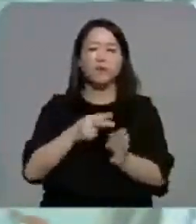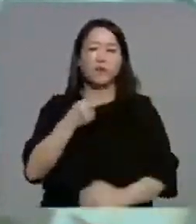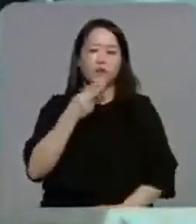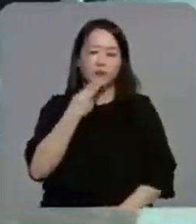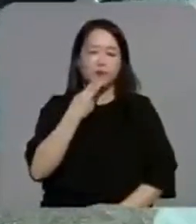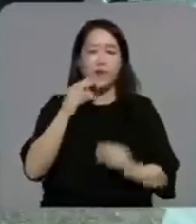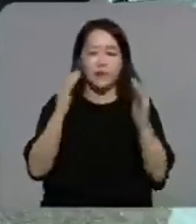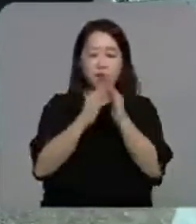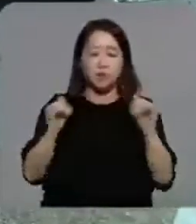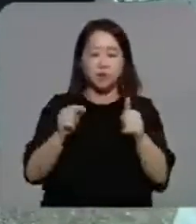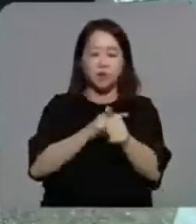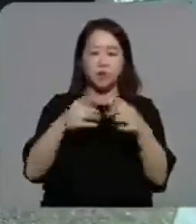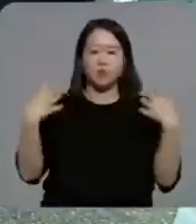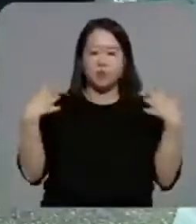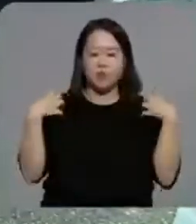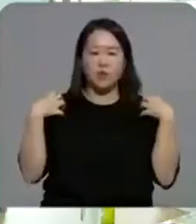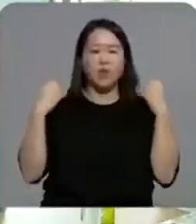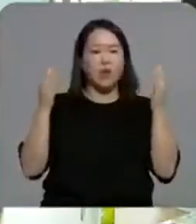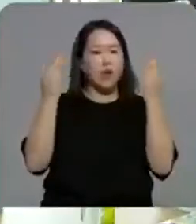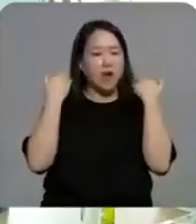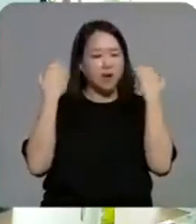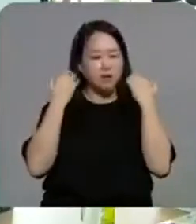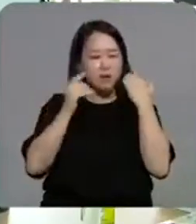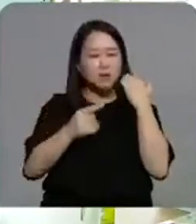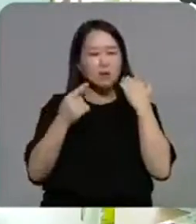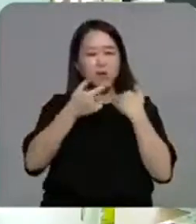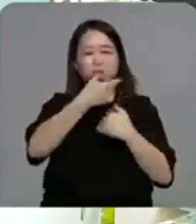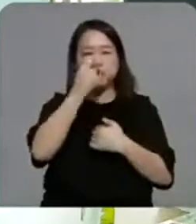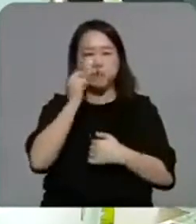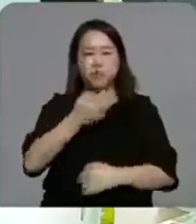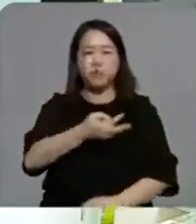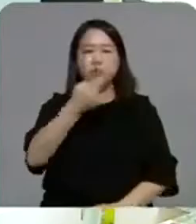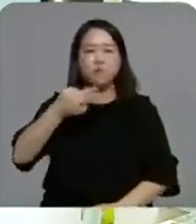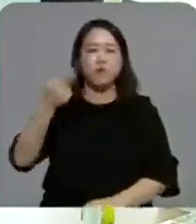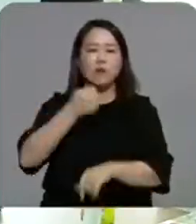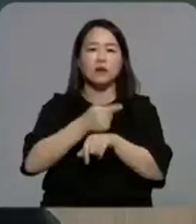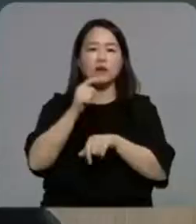전북교육청은 학습 공백을 최소화하기 위해 확진 격리 등 등교 중지 학생이